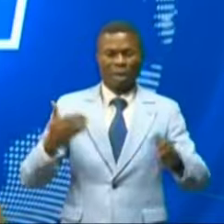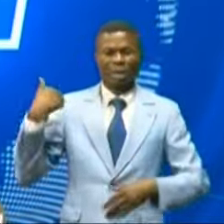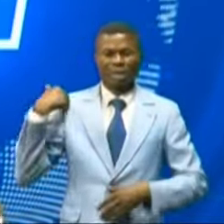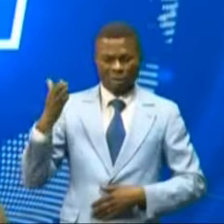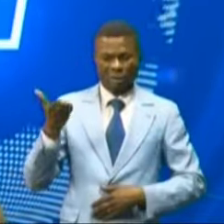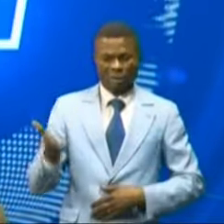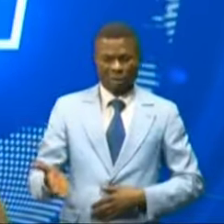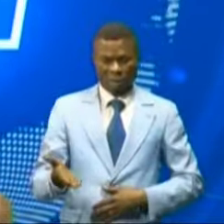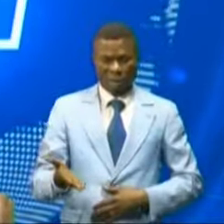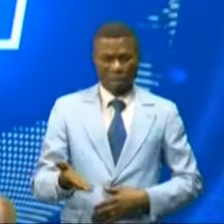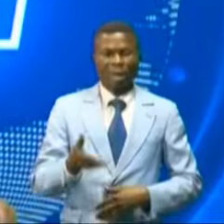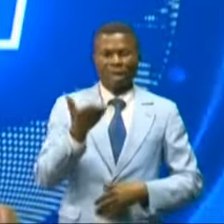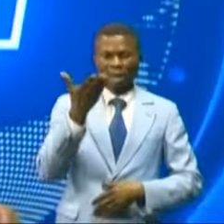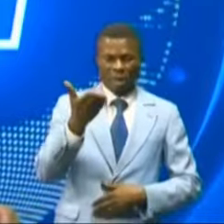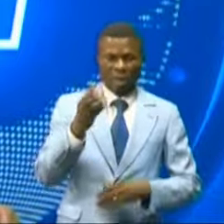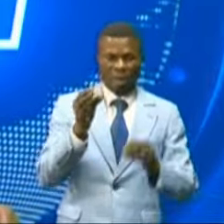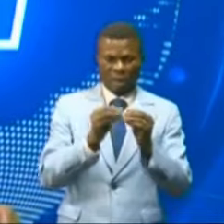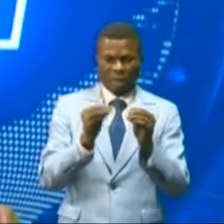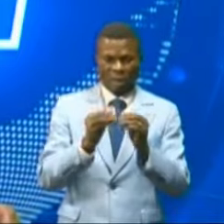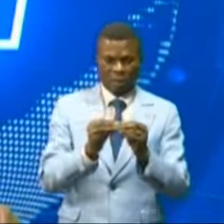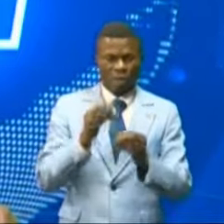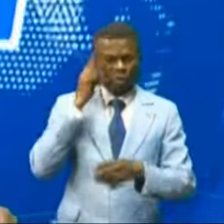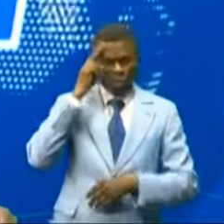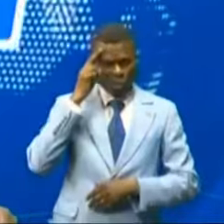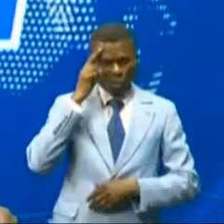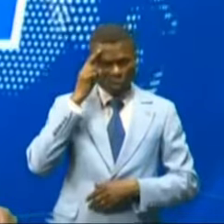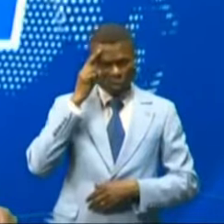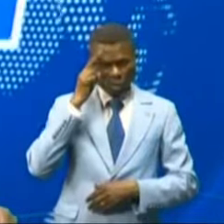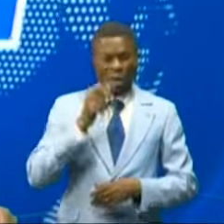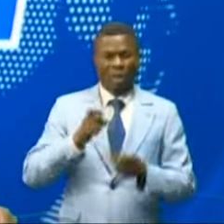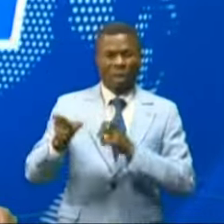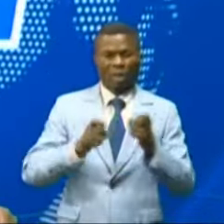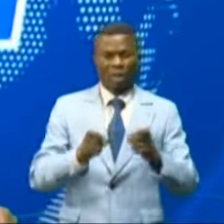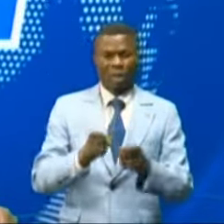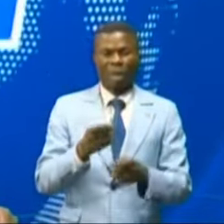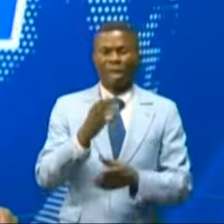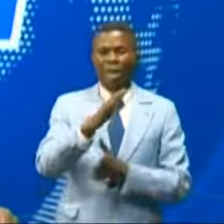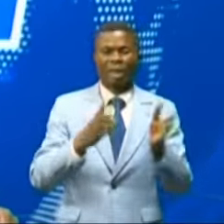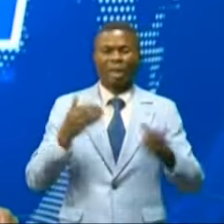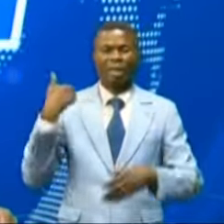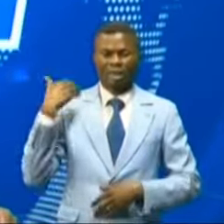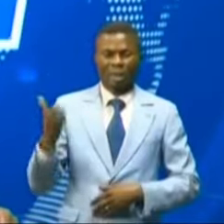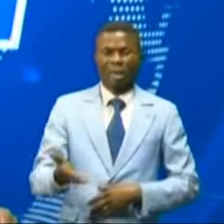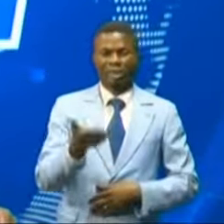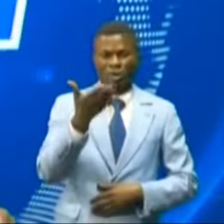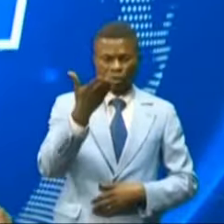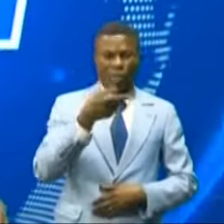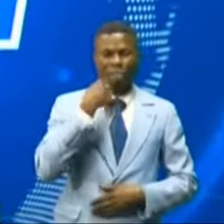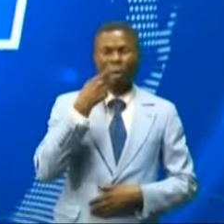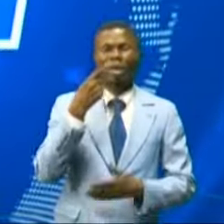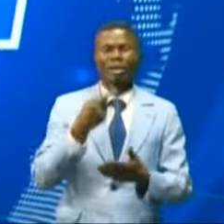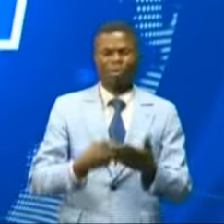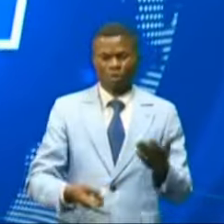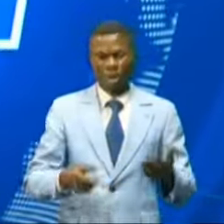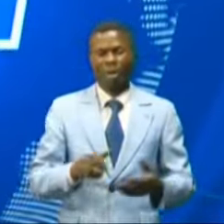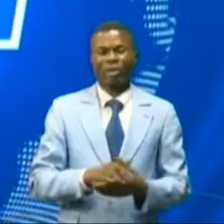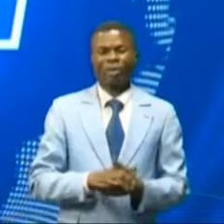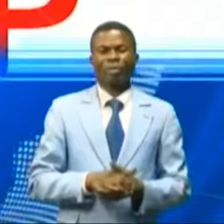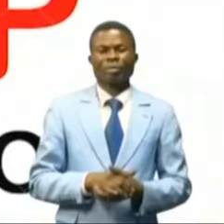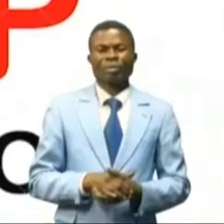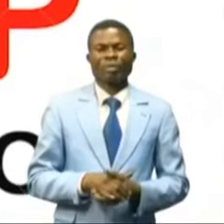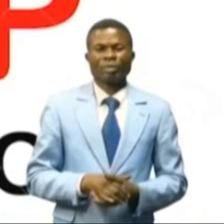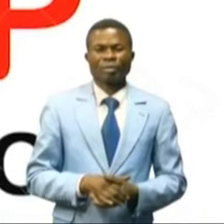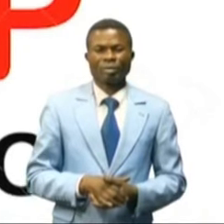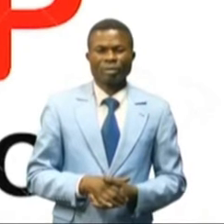de la chose publique. C'était au cours d'une matinée de réflexion sur la gestion de fonds de l'État au dépendant. Et Raphaël Nsadi ont signé ces